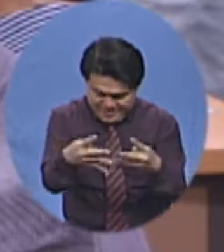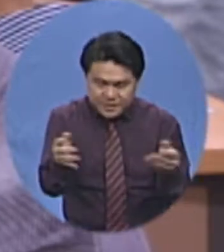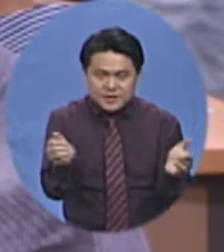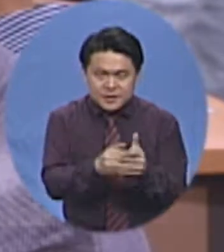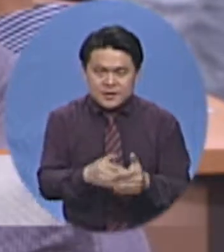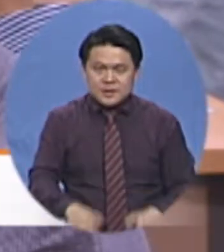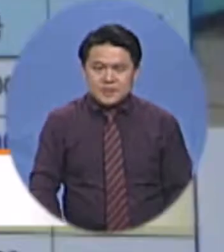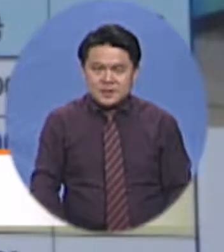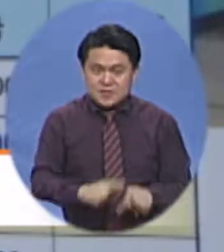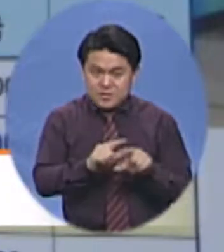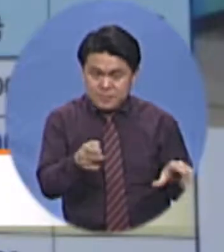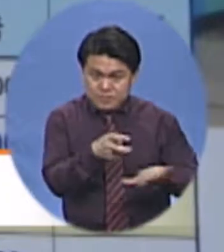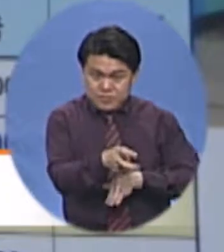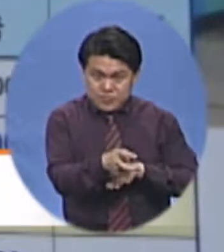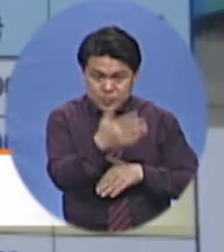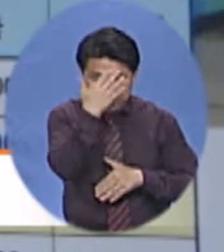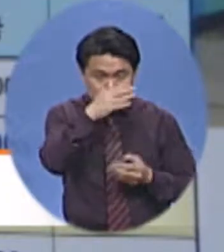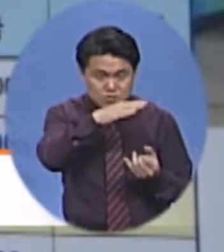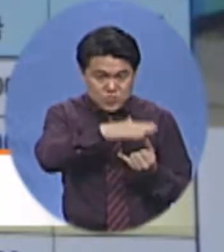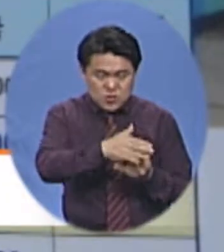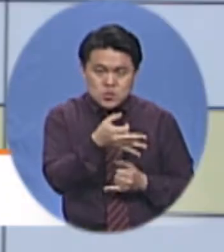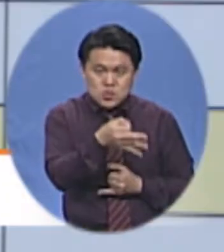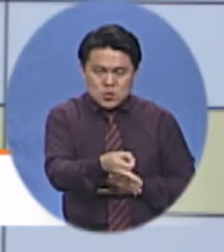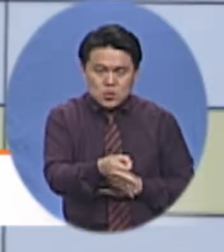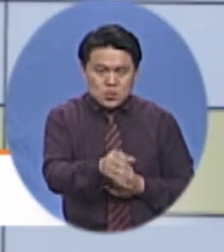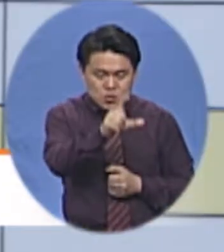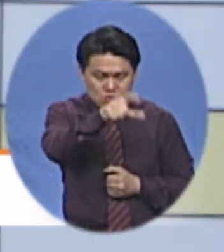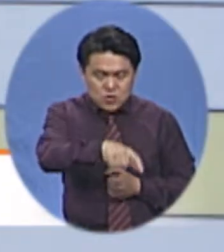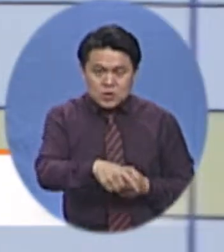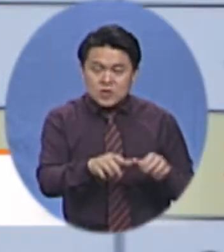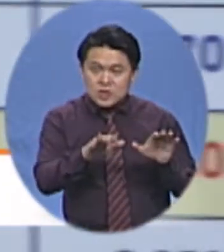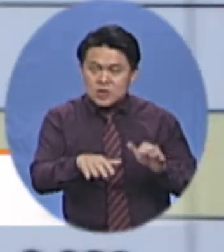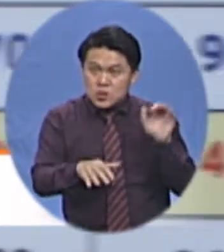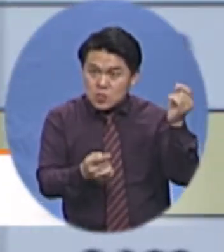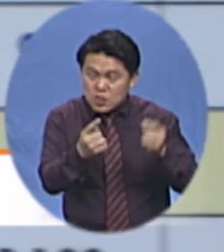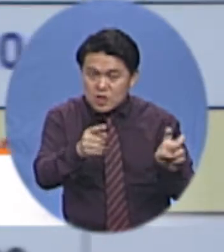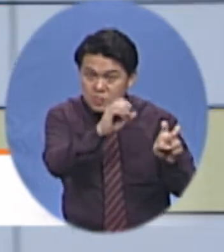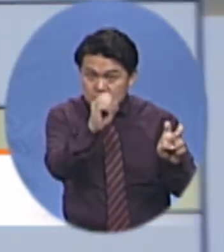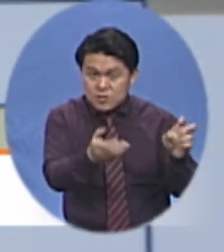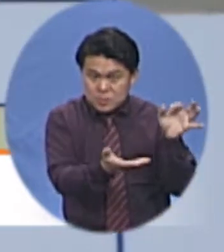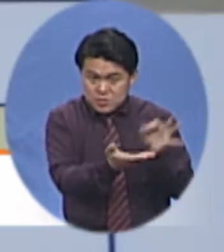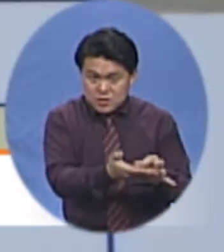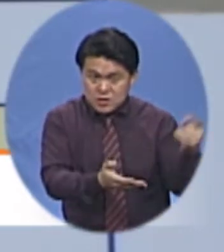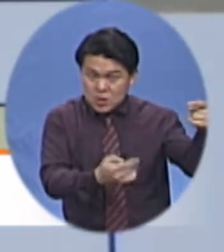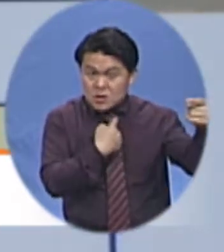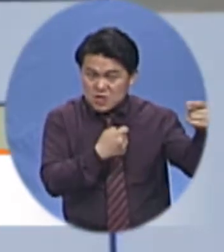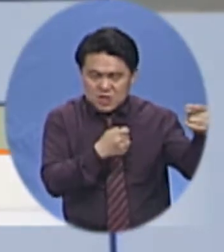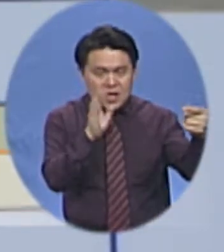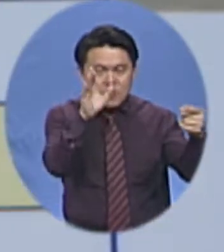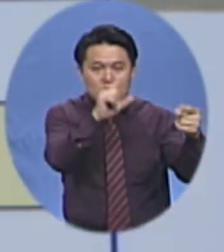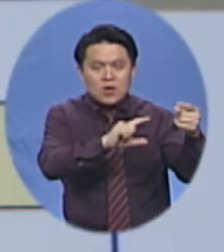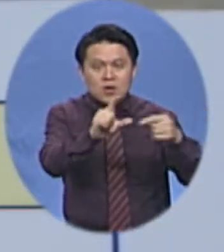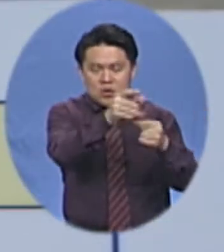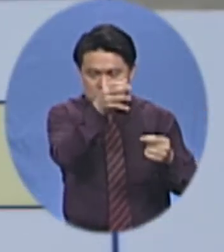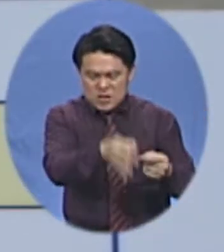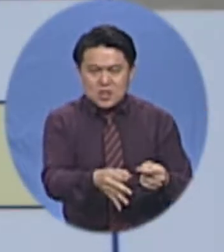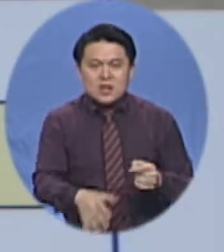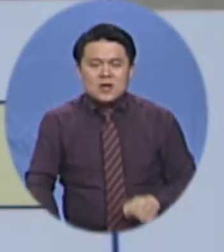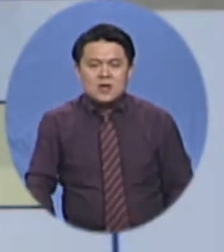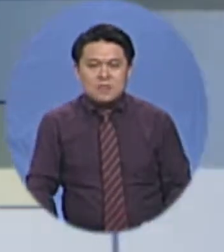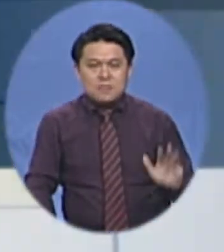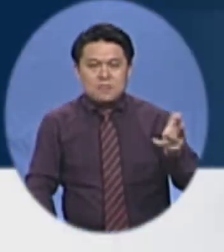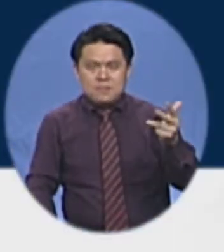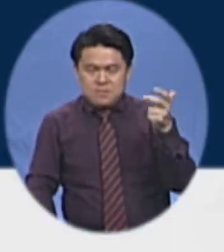이에 따라 일반 시내버스 청소년 요금은 교통카드 기준 현재 성인보다 20% 할인된 1,000원에서 870원으로